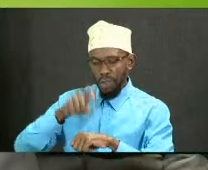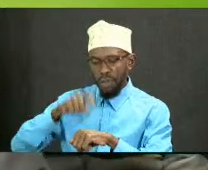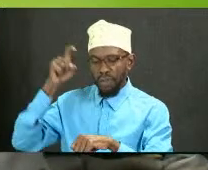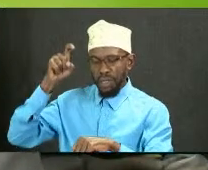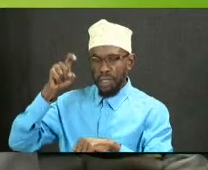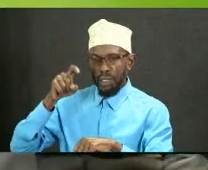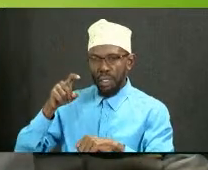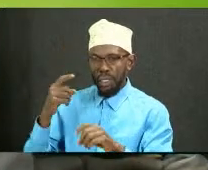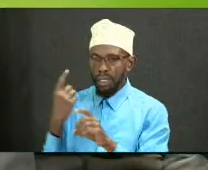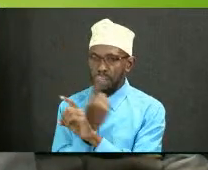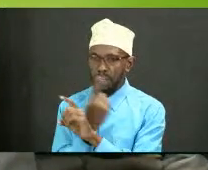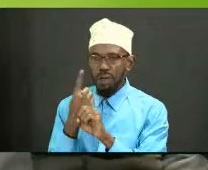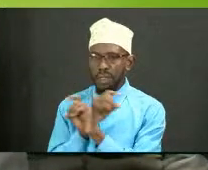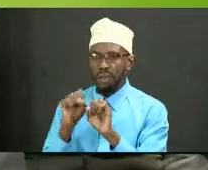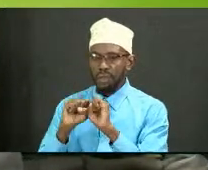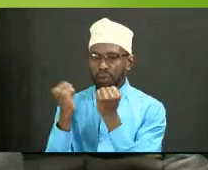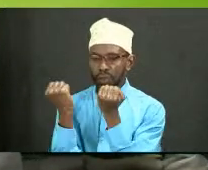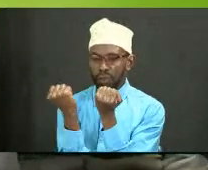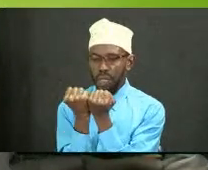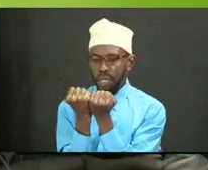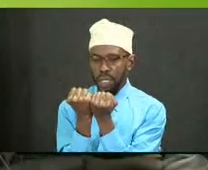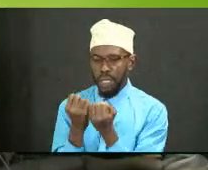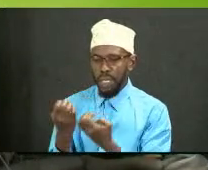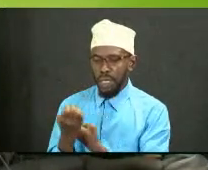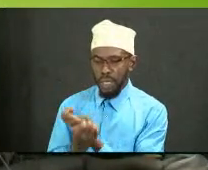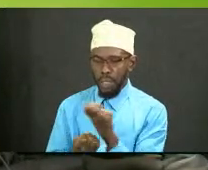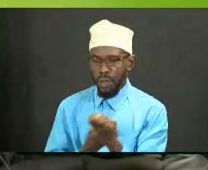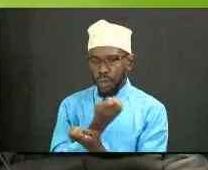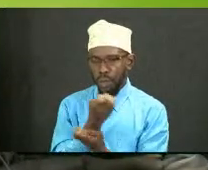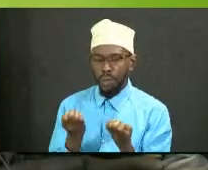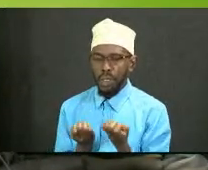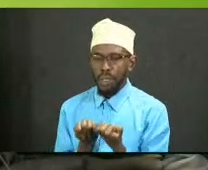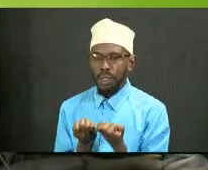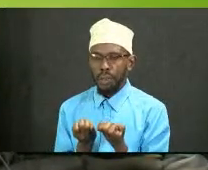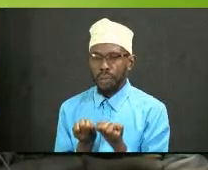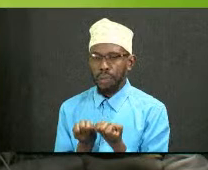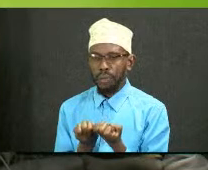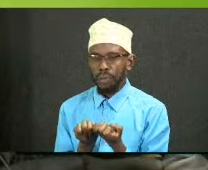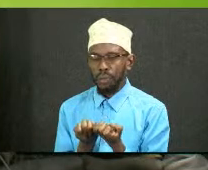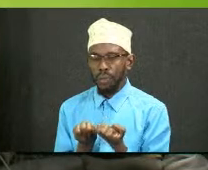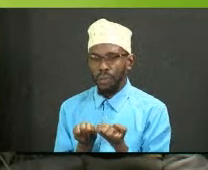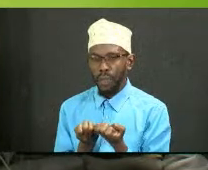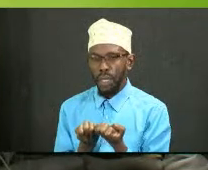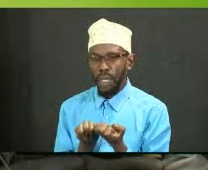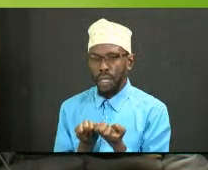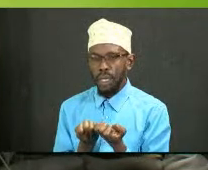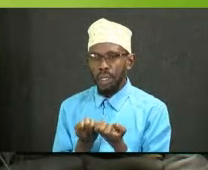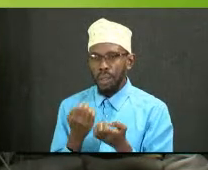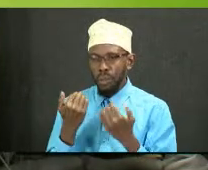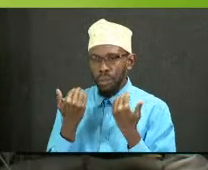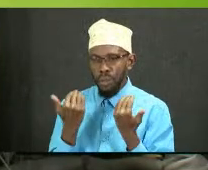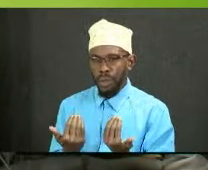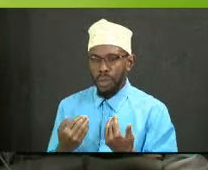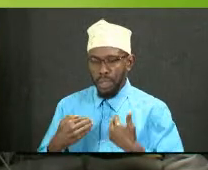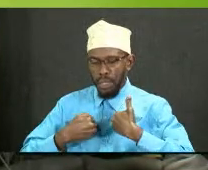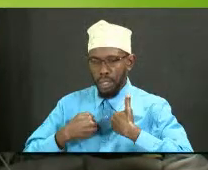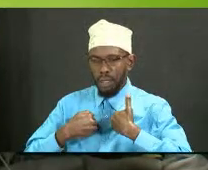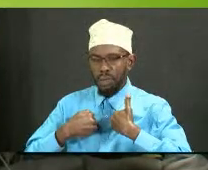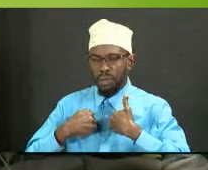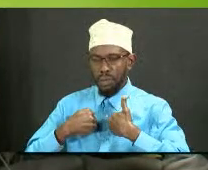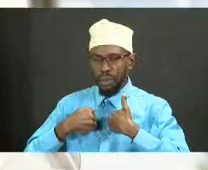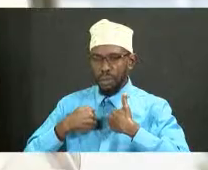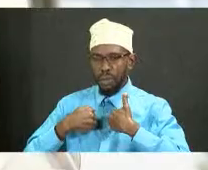mbalimbali kiuchumi na kihali zote vile. Takwimu ambazo zina tuko